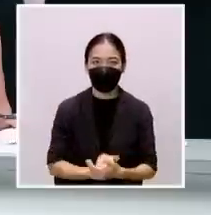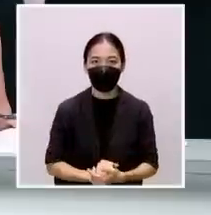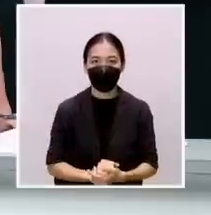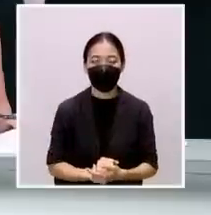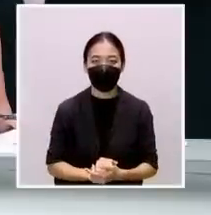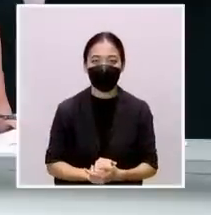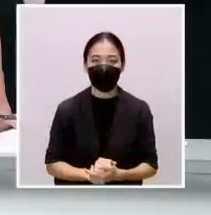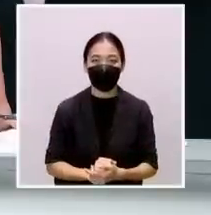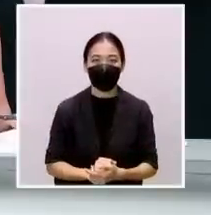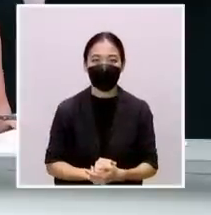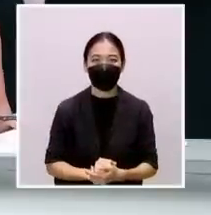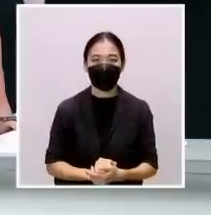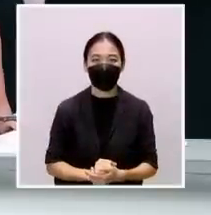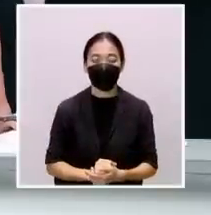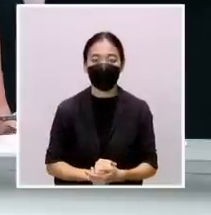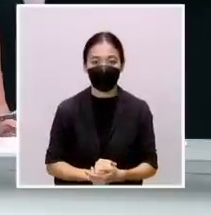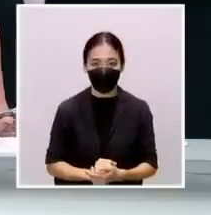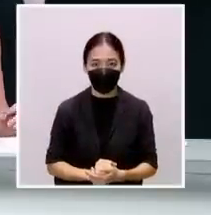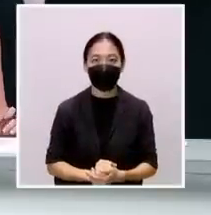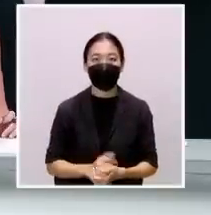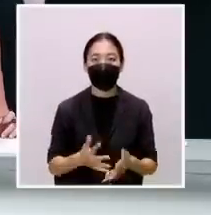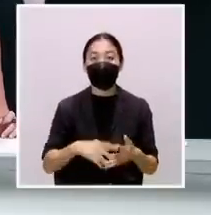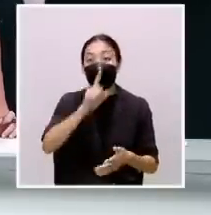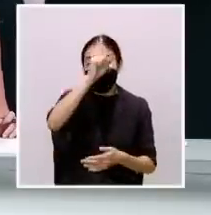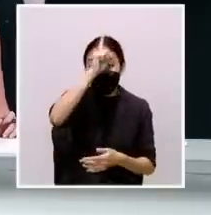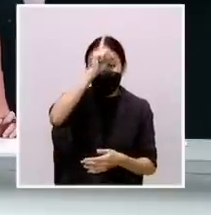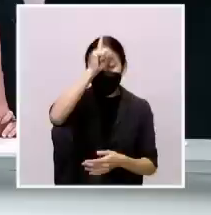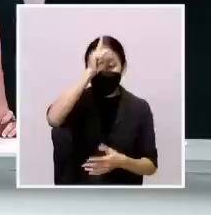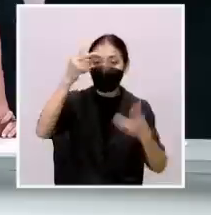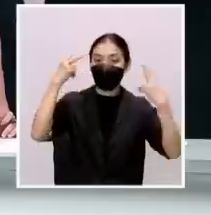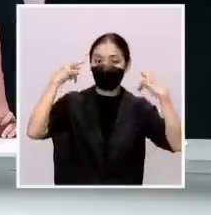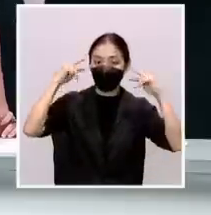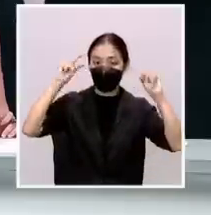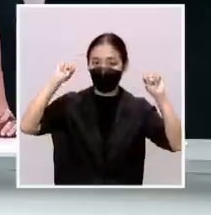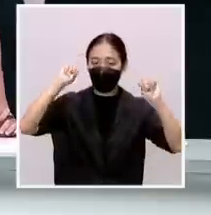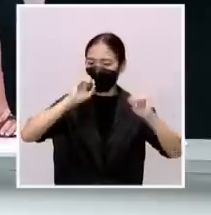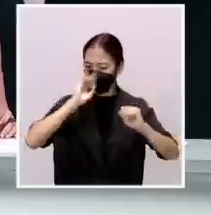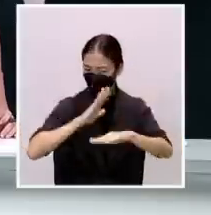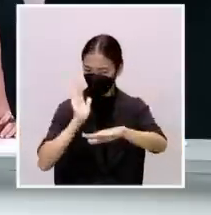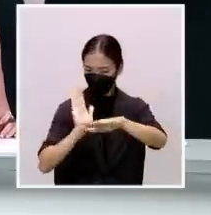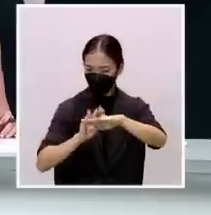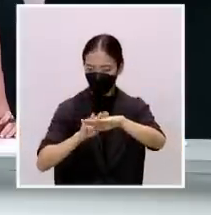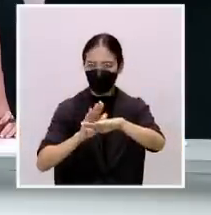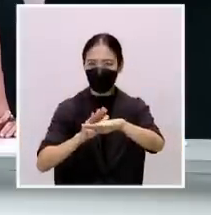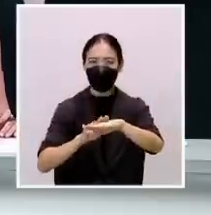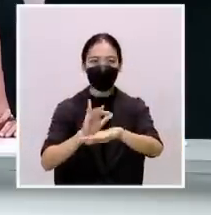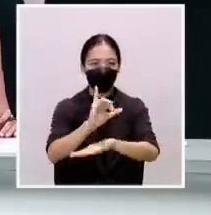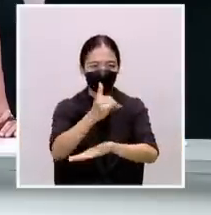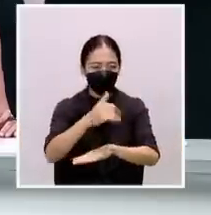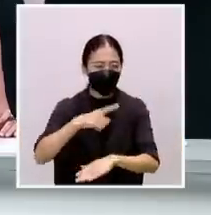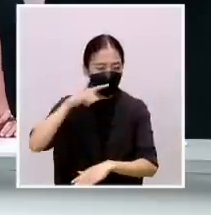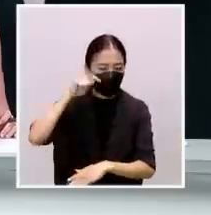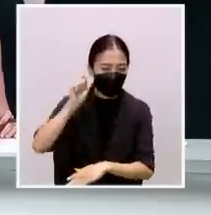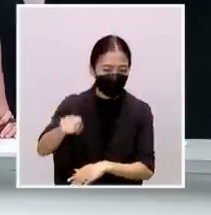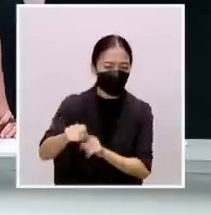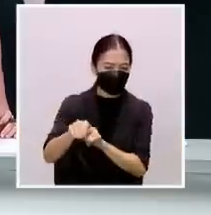ส่วนทางด้านนายกรัฐมนตรีของเยอรมนีก็ออกมาเตือนแบบนี้นะคะว่ายูเครนเนี่ยอาจจะได้รับผลกระทบจากปฏิบัติการของรัส